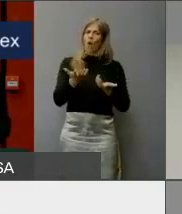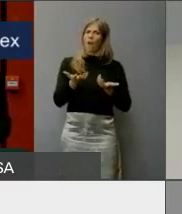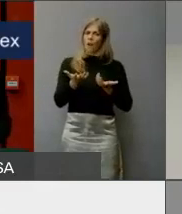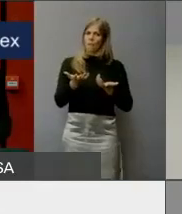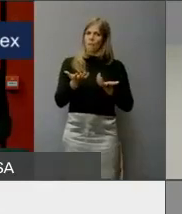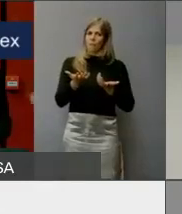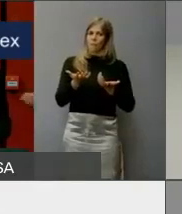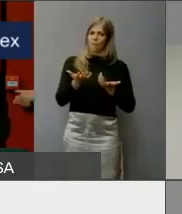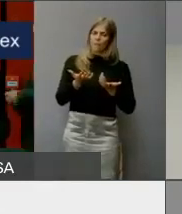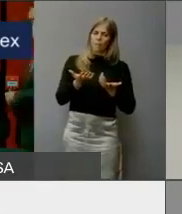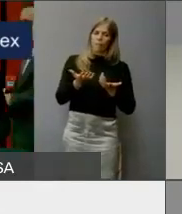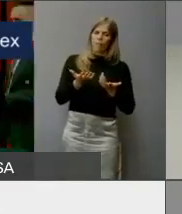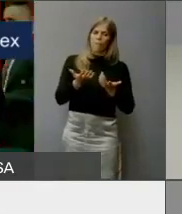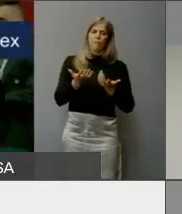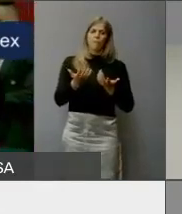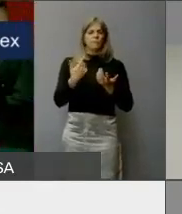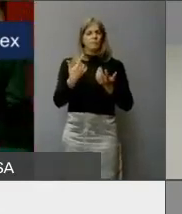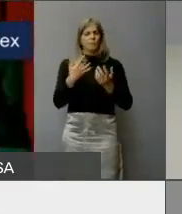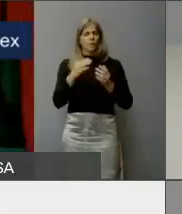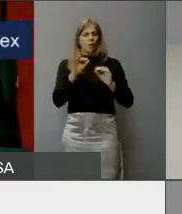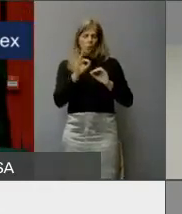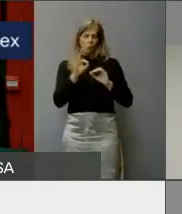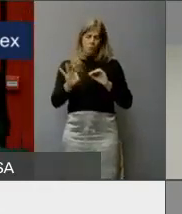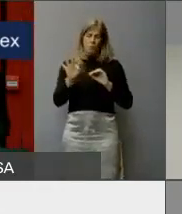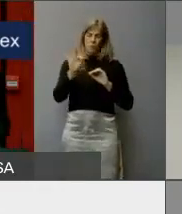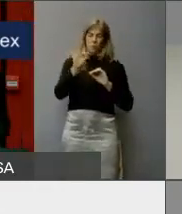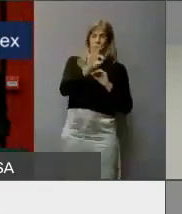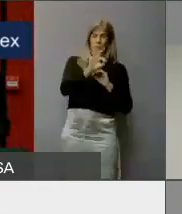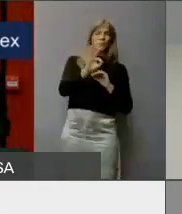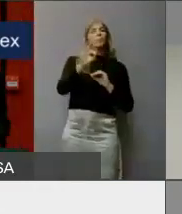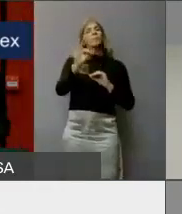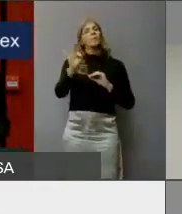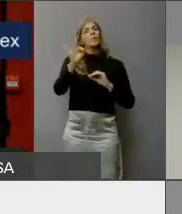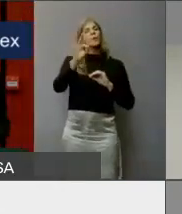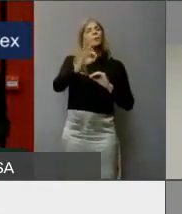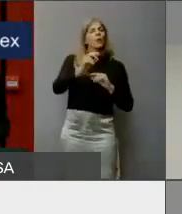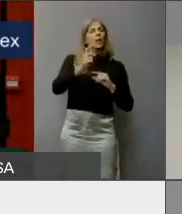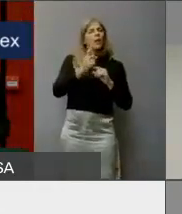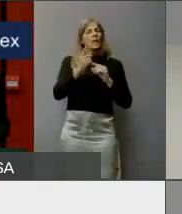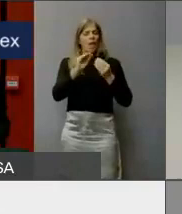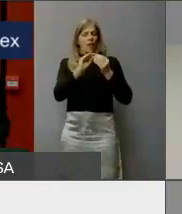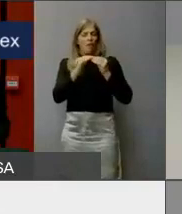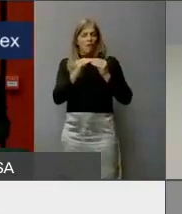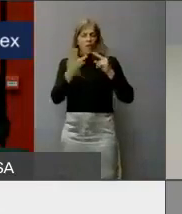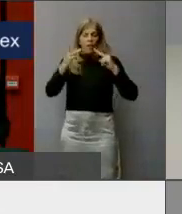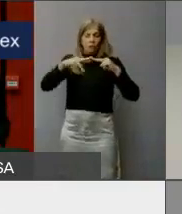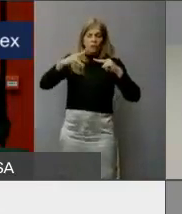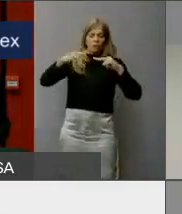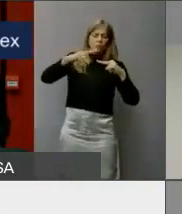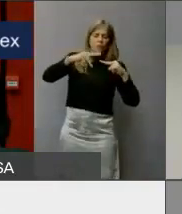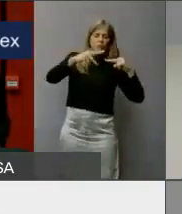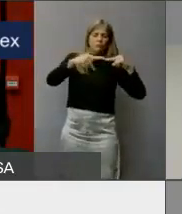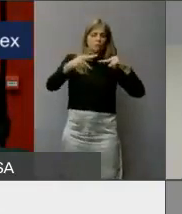è necessaria una risistemazione una risistemazione puntuale